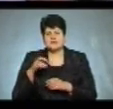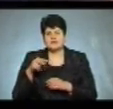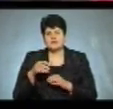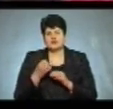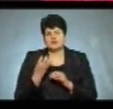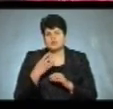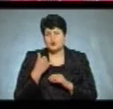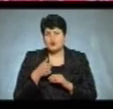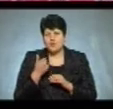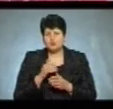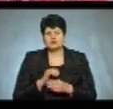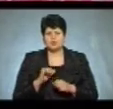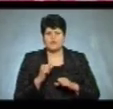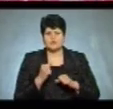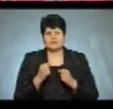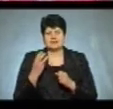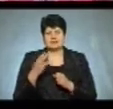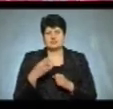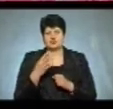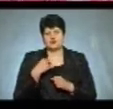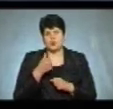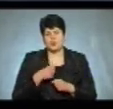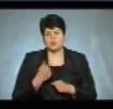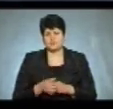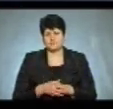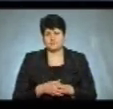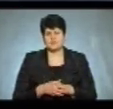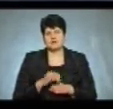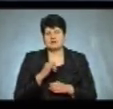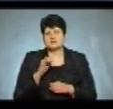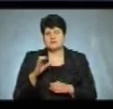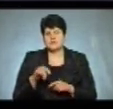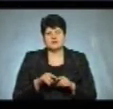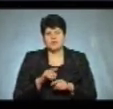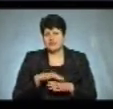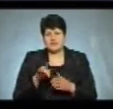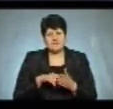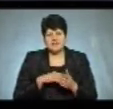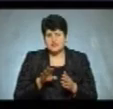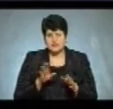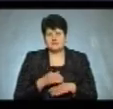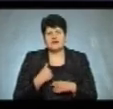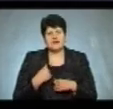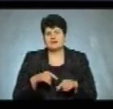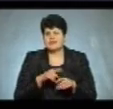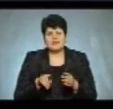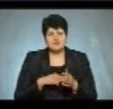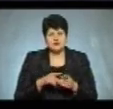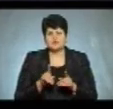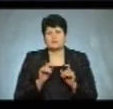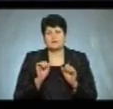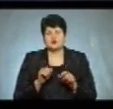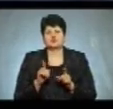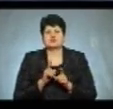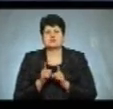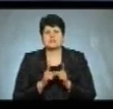2014 року. Товаришували 34 роки. Іван Степанович також не вірив, і я не вірив, що таке може, що ми можемо щось